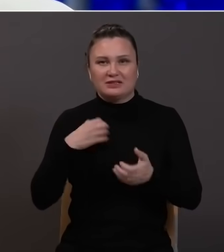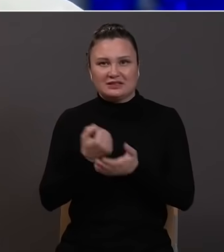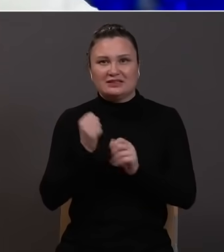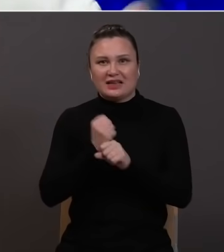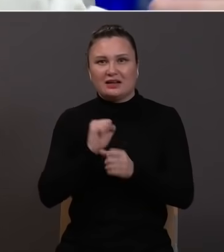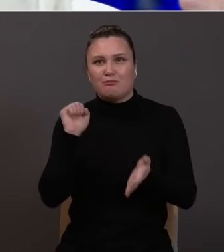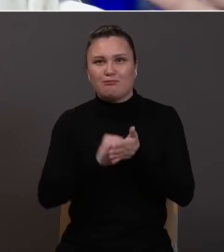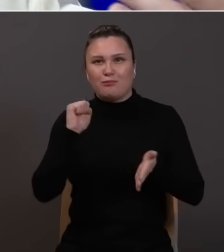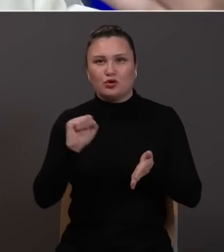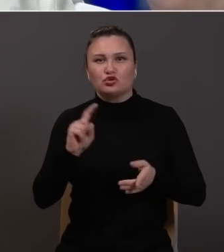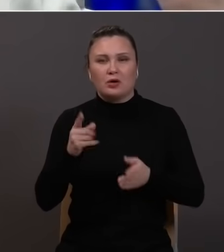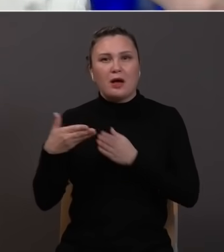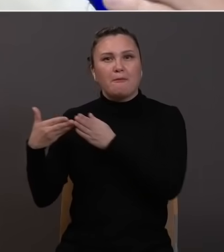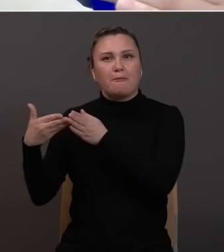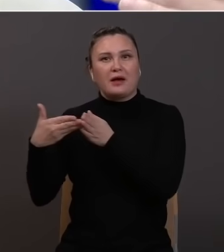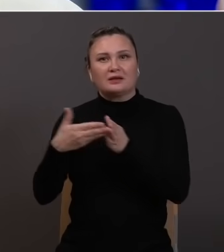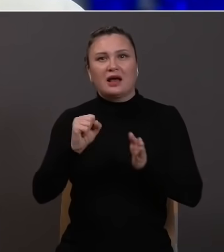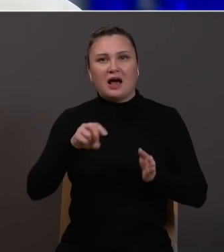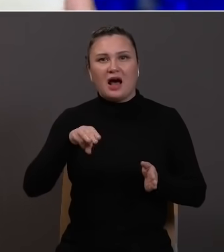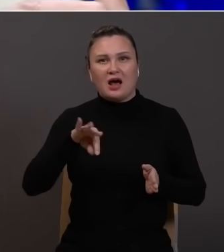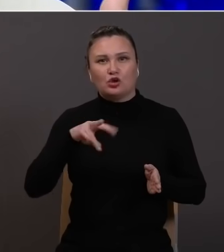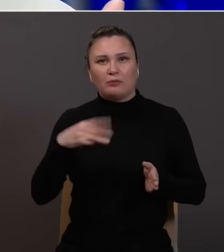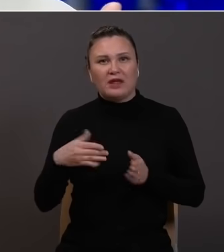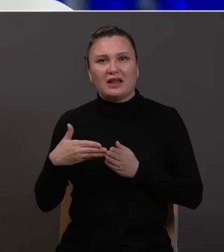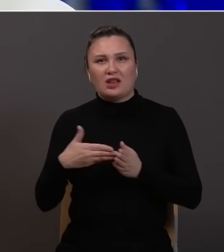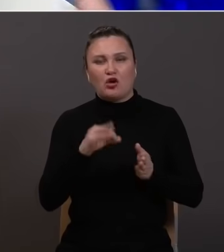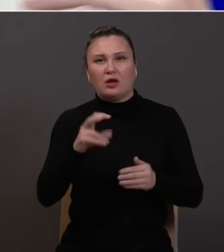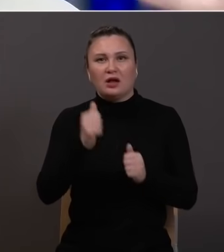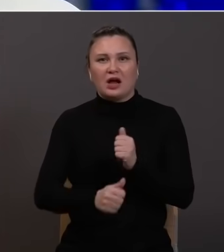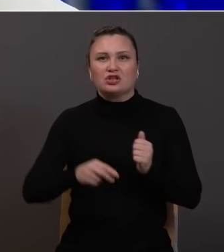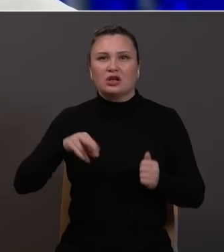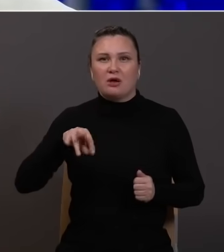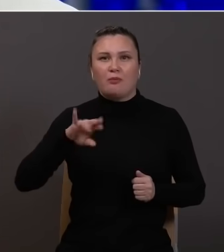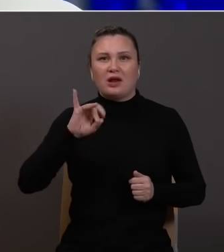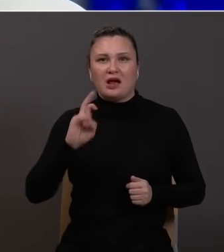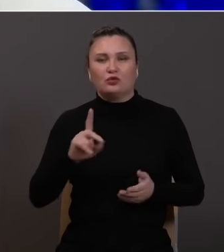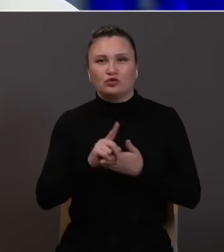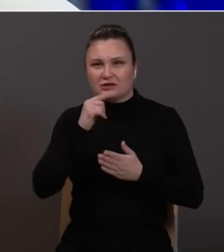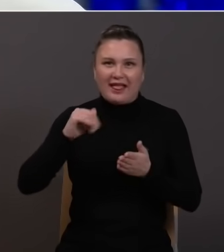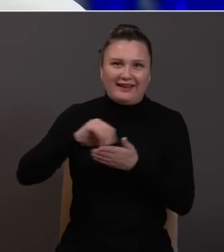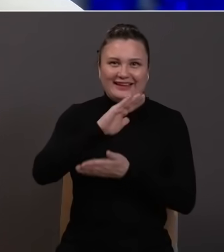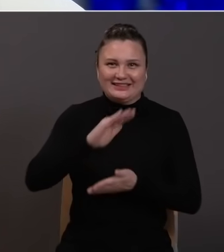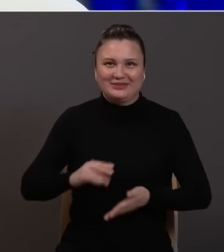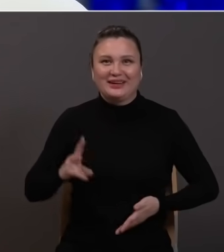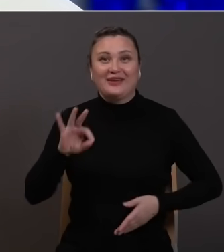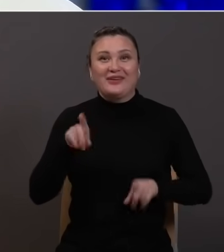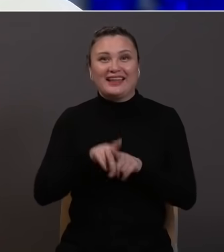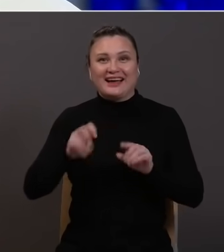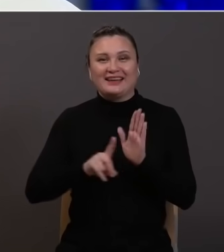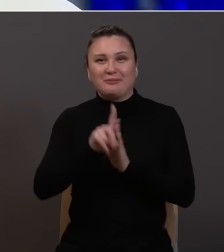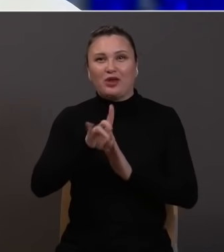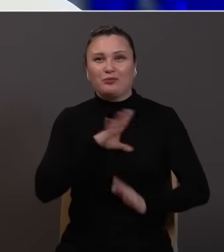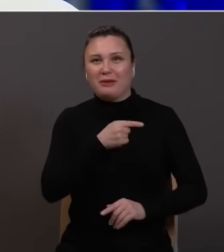том, что как проходящий мимо атомный ледокол каждый уважающий себя полярник должен лизнуть. Но так как температура была